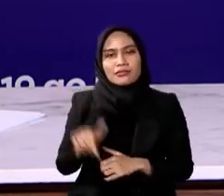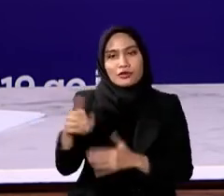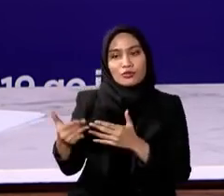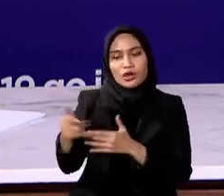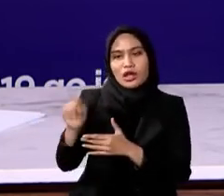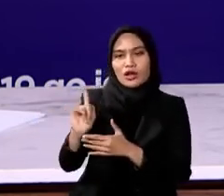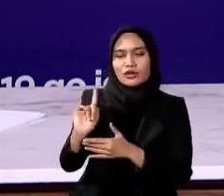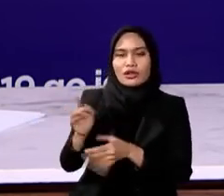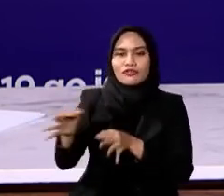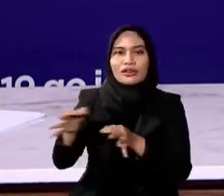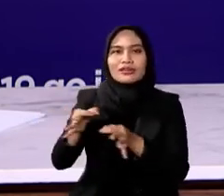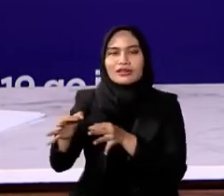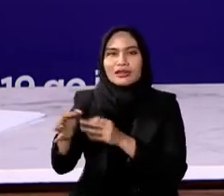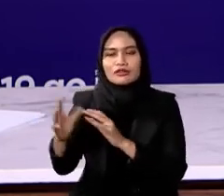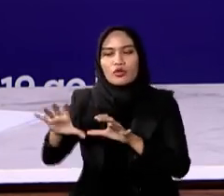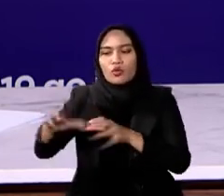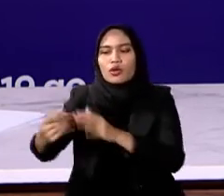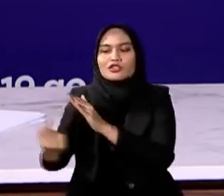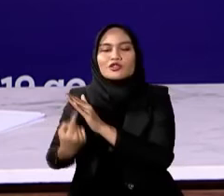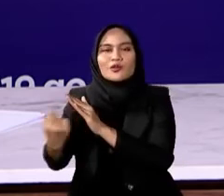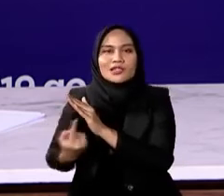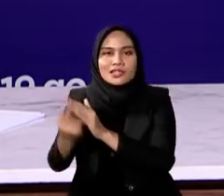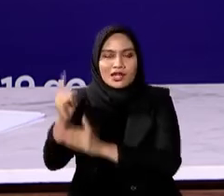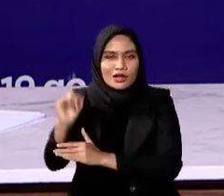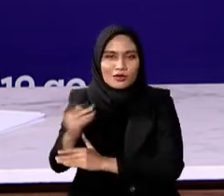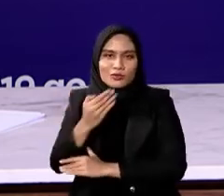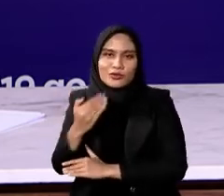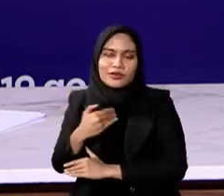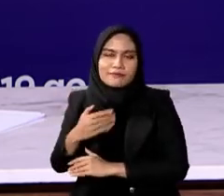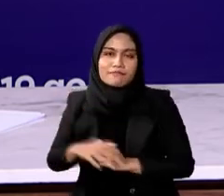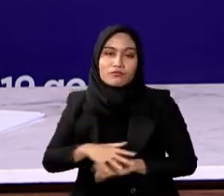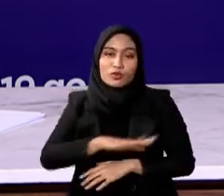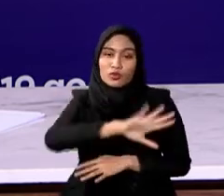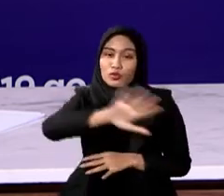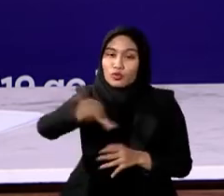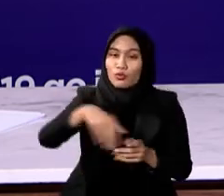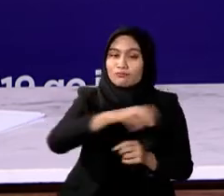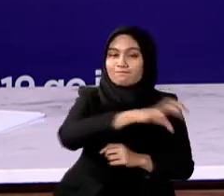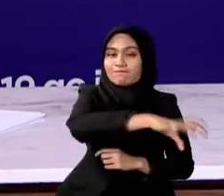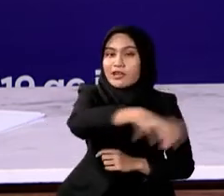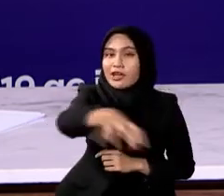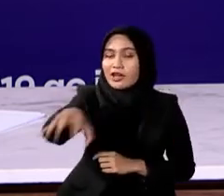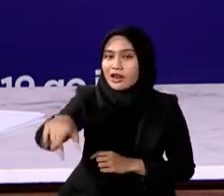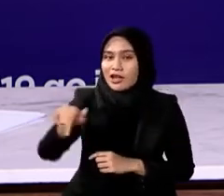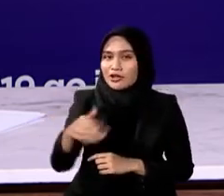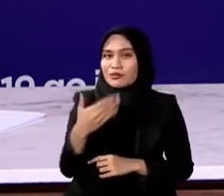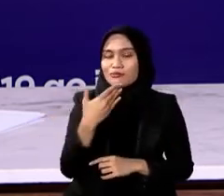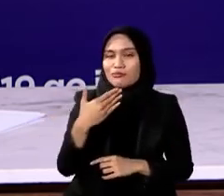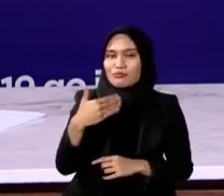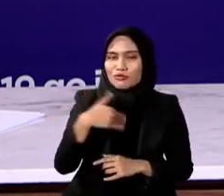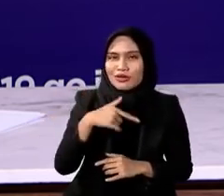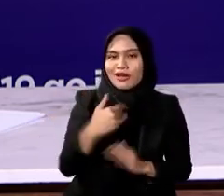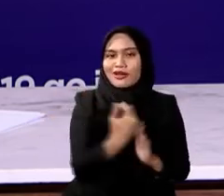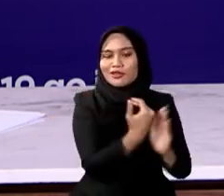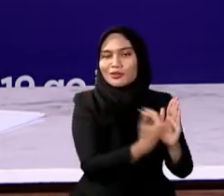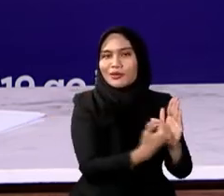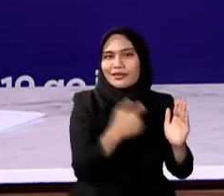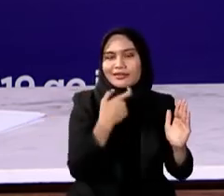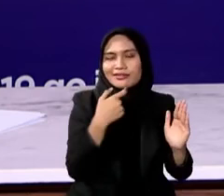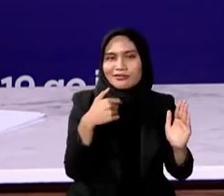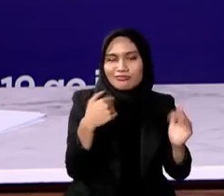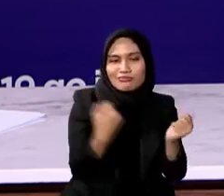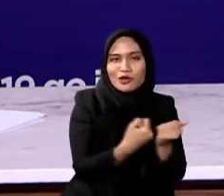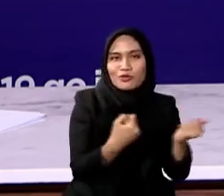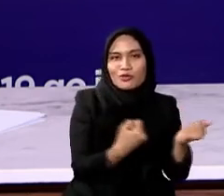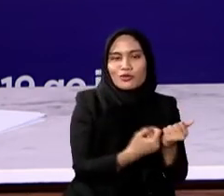isolasi. Kami menyampaikan terima kasih kepada seluruh daerah yang telah membuat surat edaran terkait dengan pembatasan pergerakan